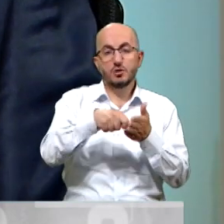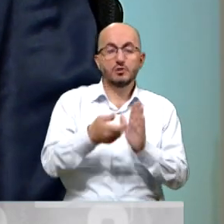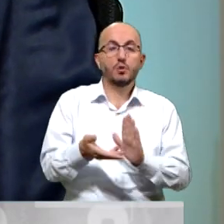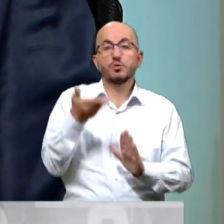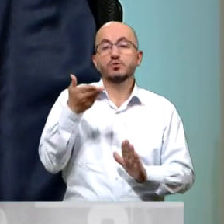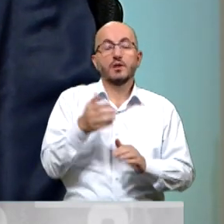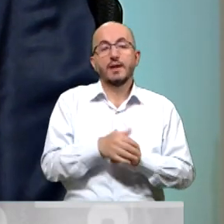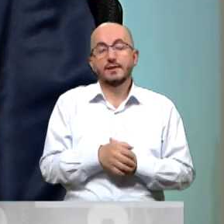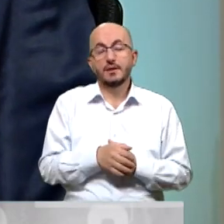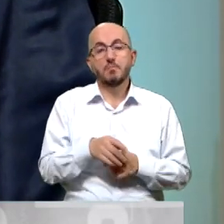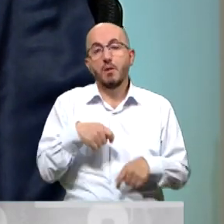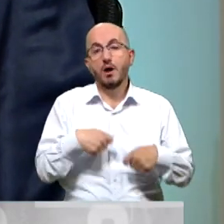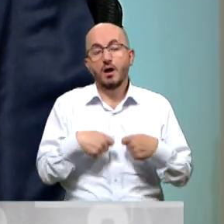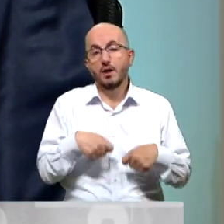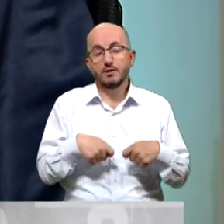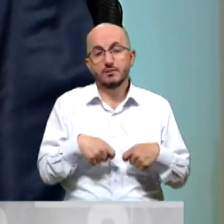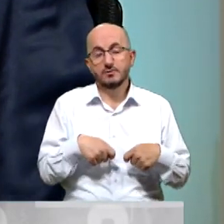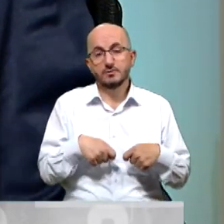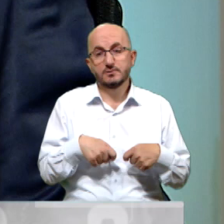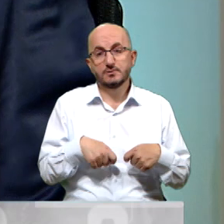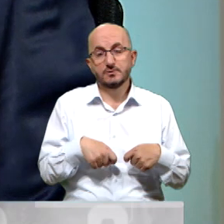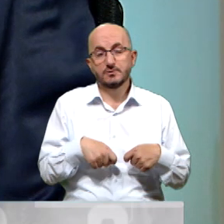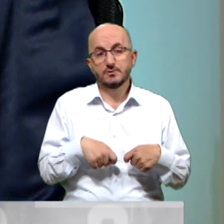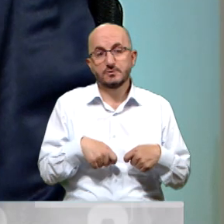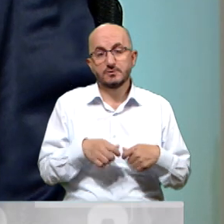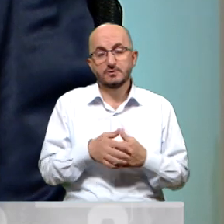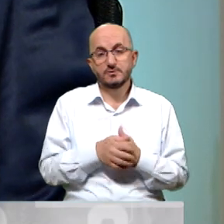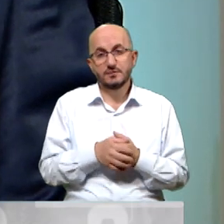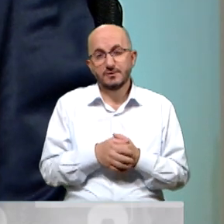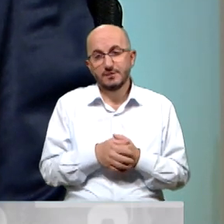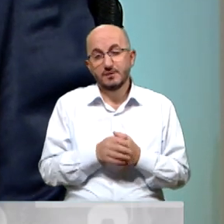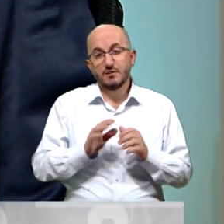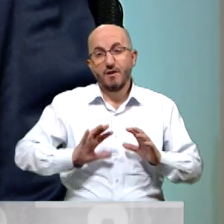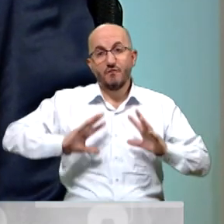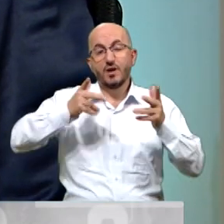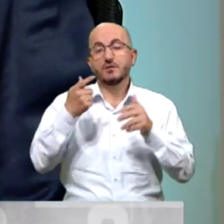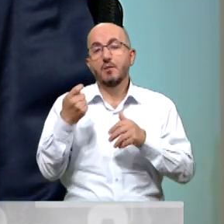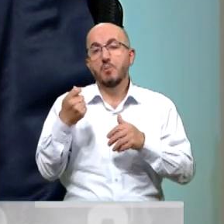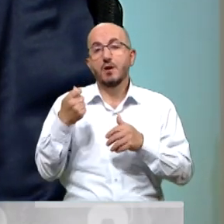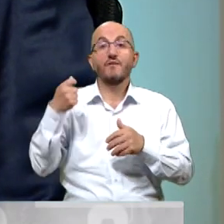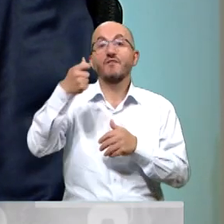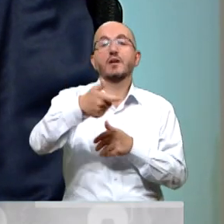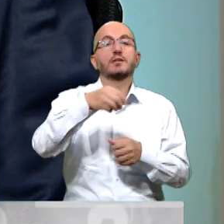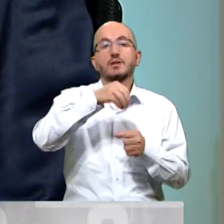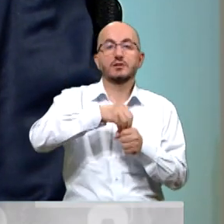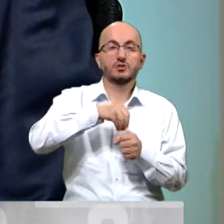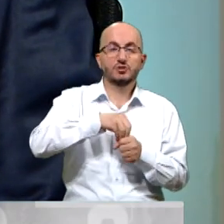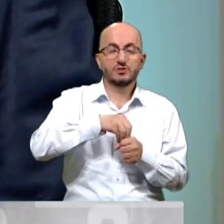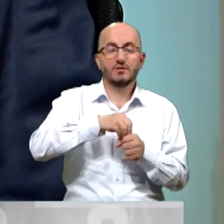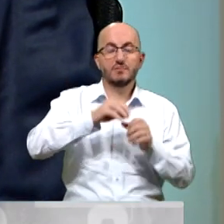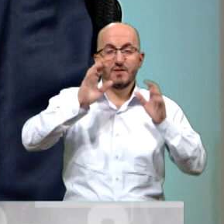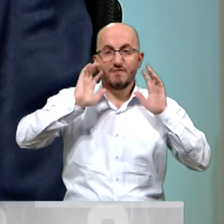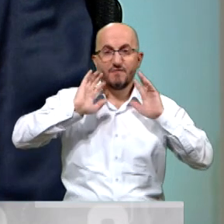Evet. Dolayısıyla bankalar şey yapıyor. İşte daha fazla para verdikleri için biraz daha